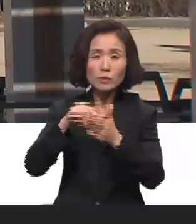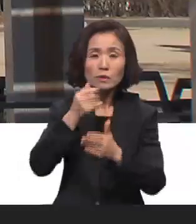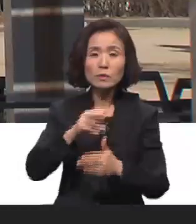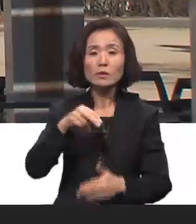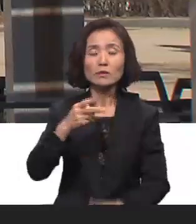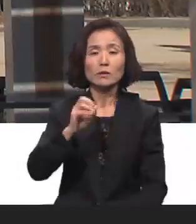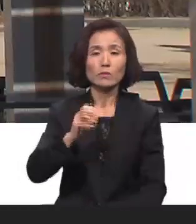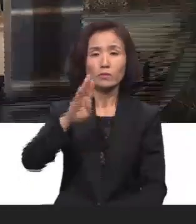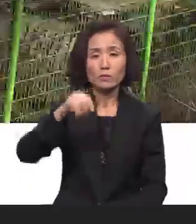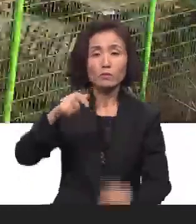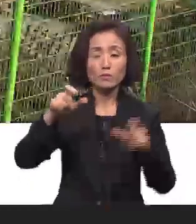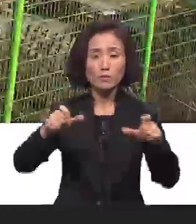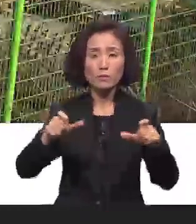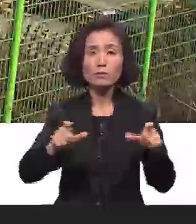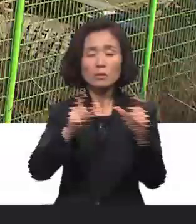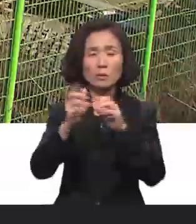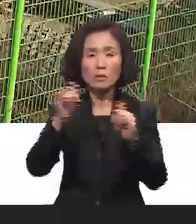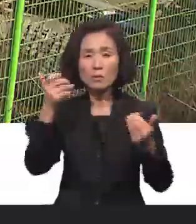주민들의 반발에 가로막혔습니다.